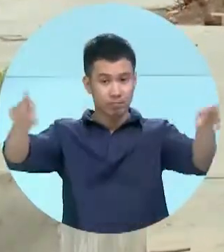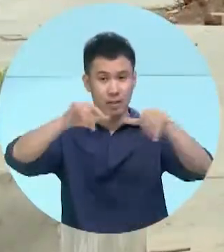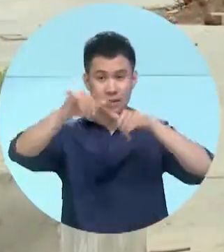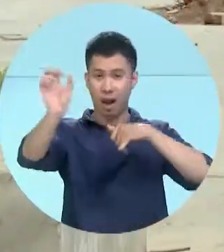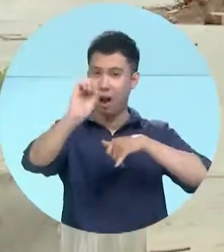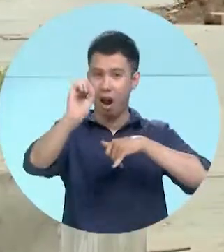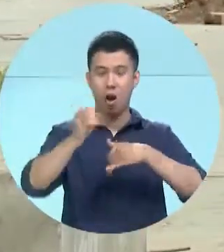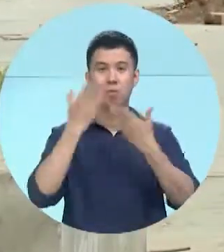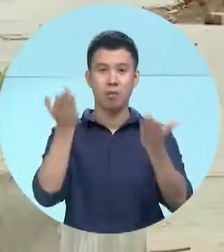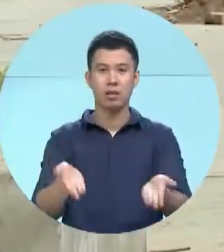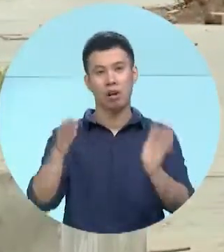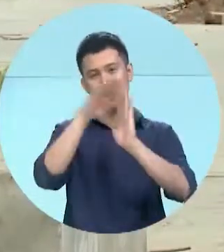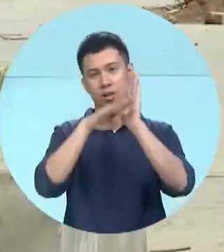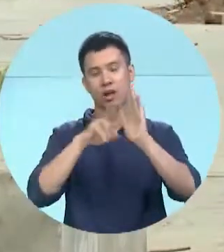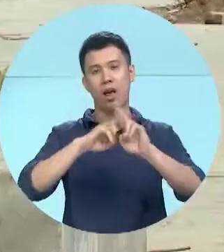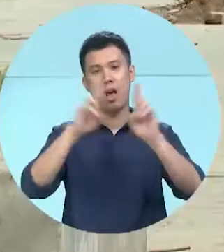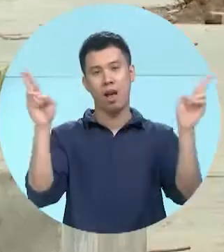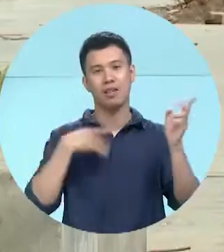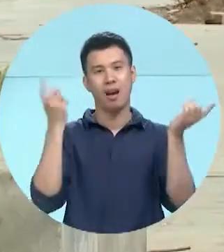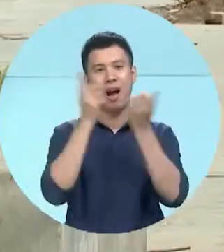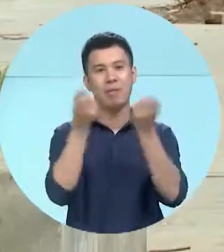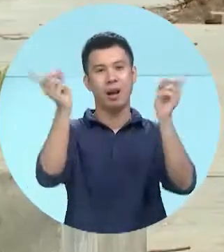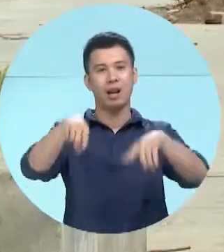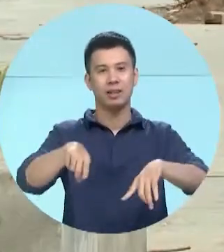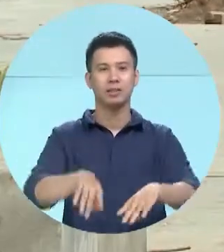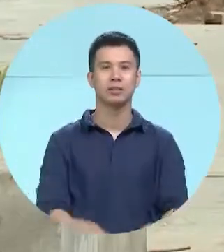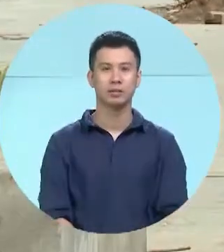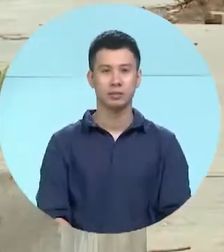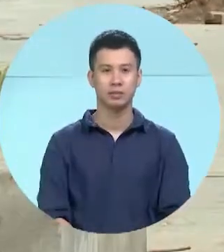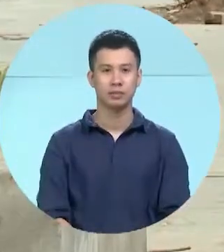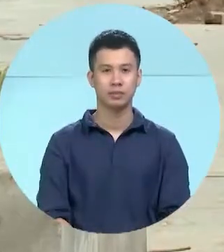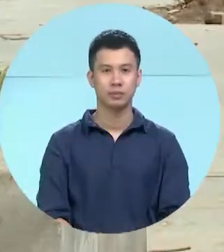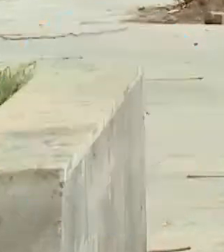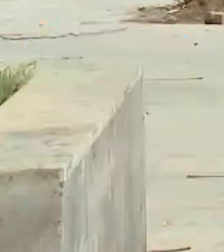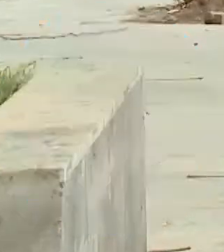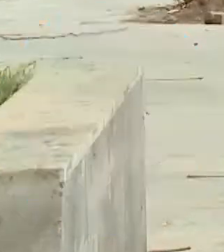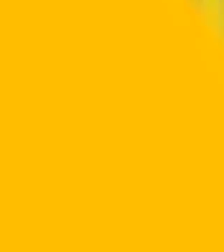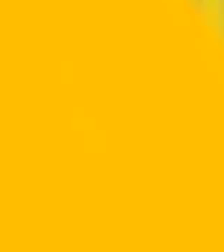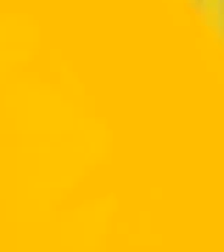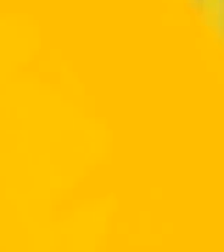Đến đây thì Minh Châu xin nói lời chào tạm biệt. Xin gặp lại quý vị và các bạn trong các chương trình lần sau.